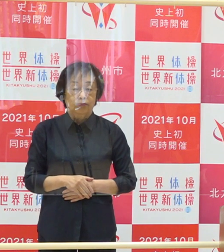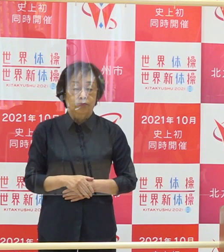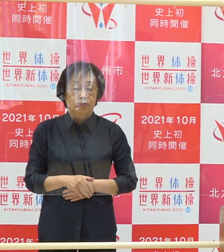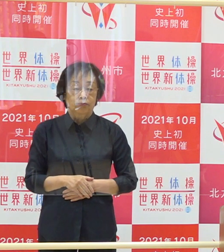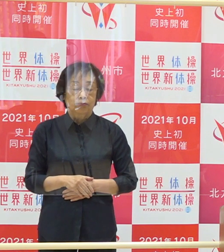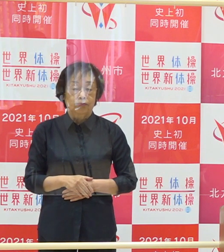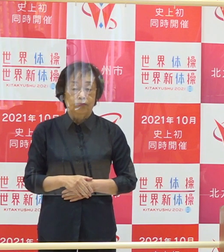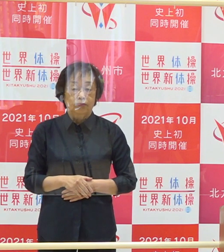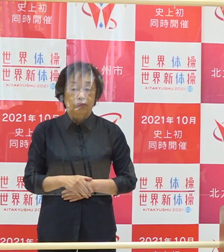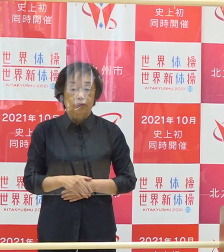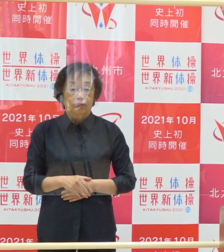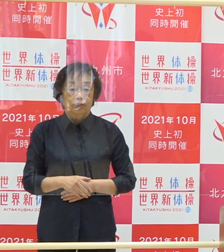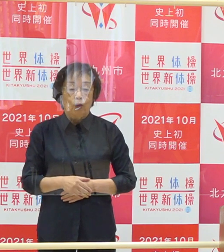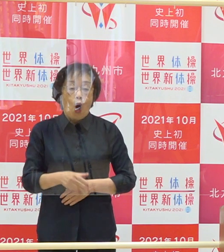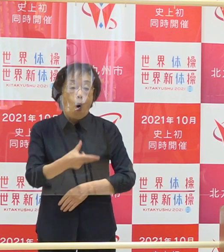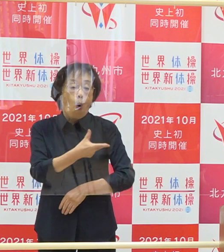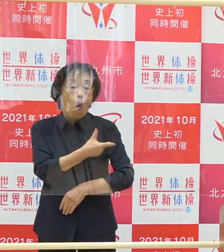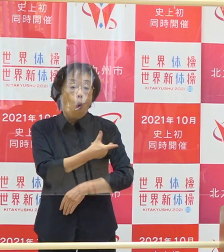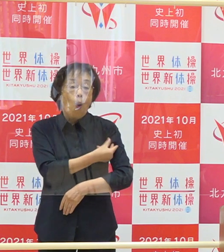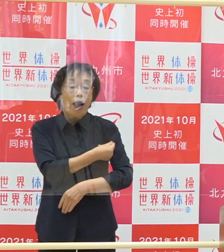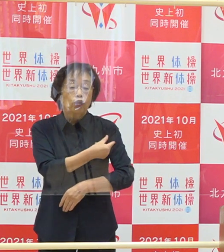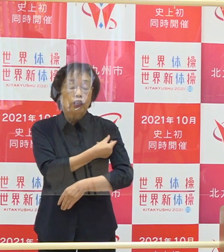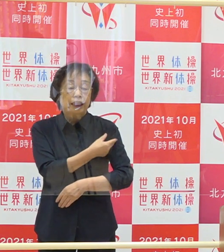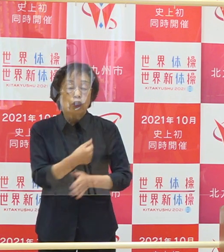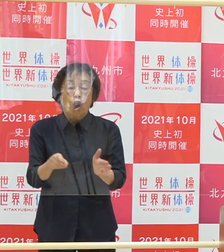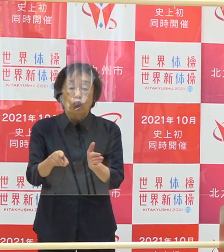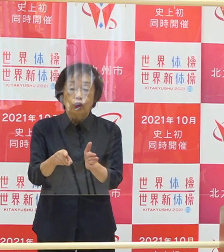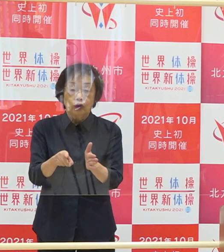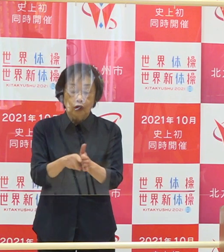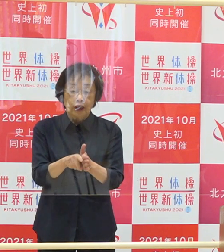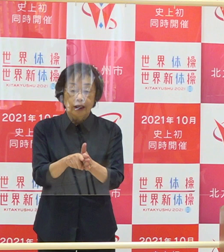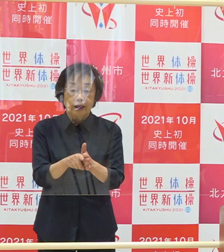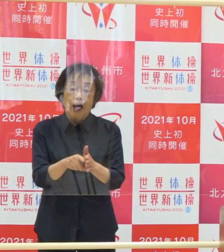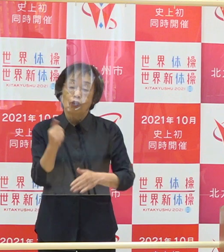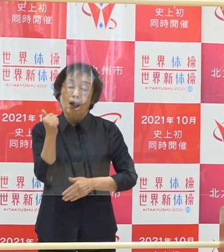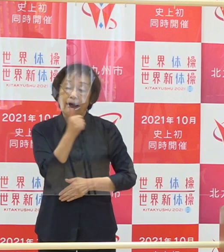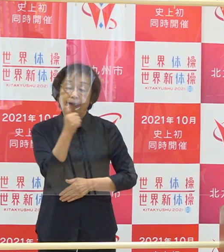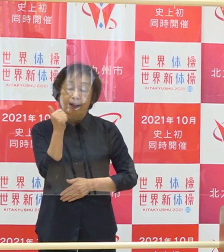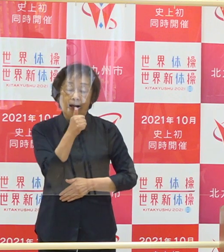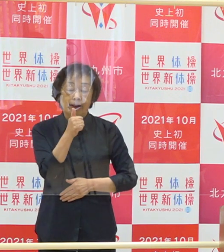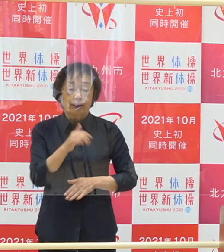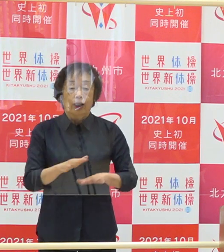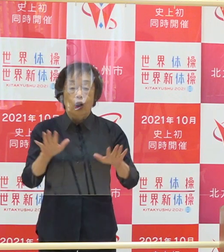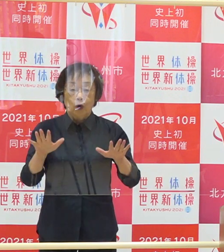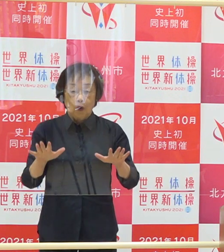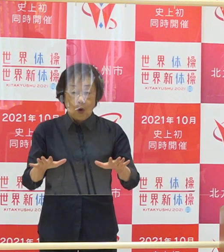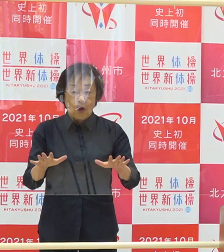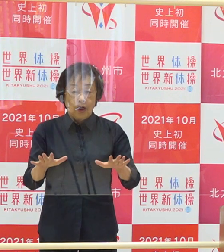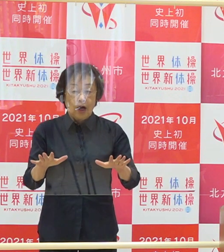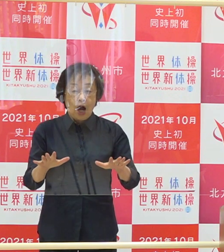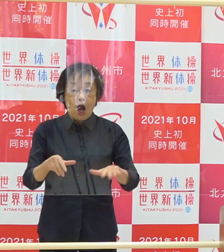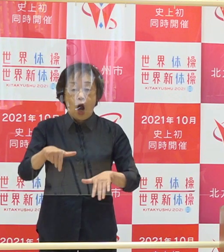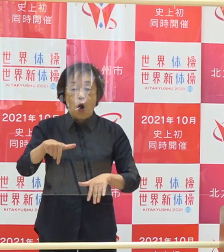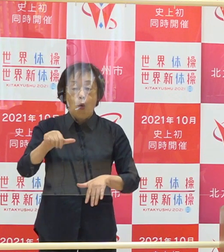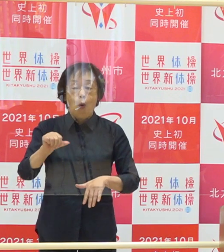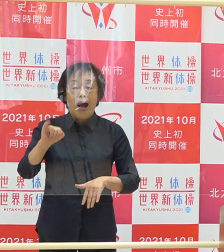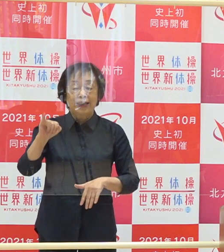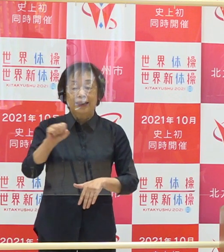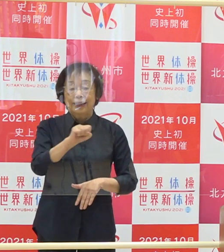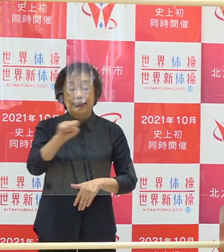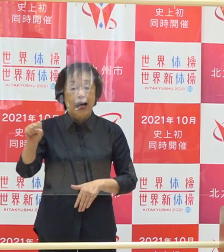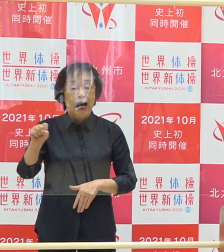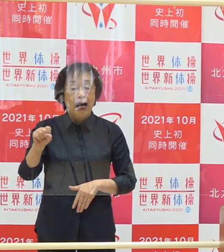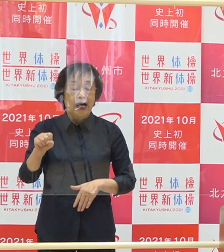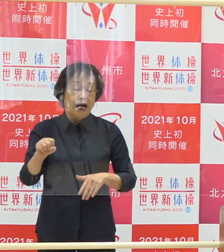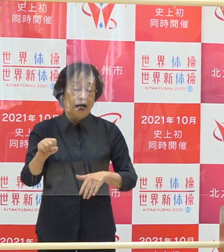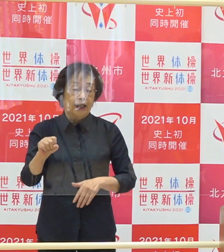ワクチンの追加の接種のご案内をさせていただきます。これまでファイザー社製につきましてはです